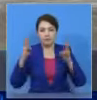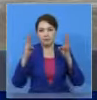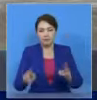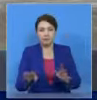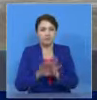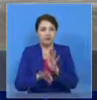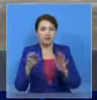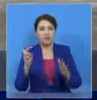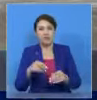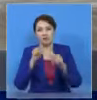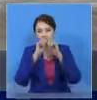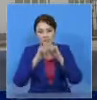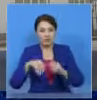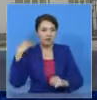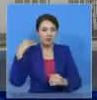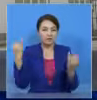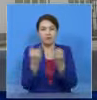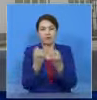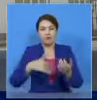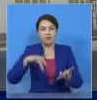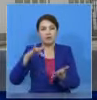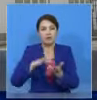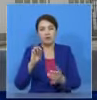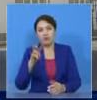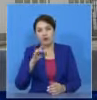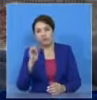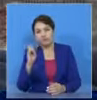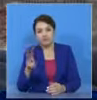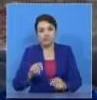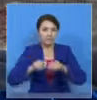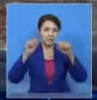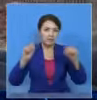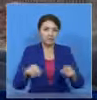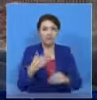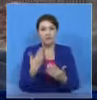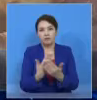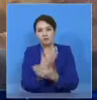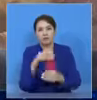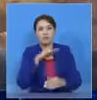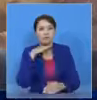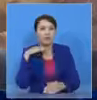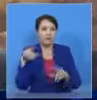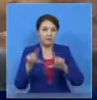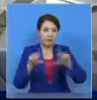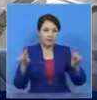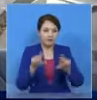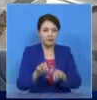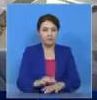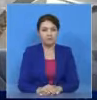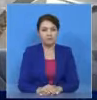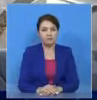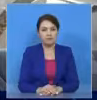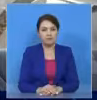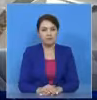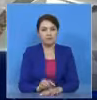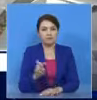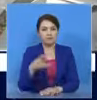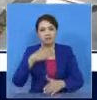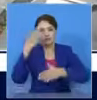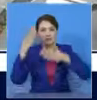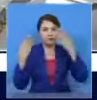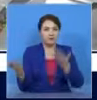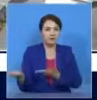очередной подарок актюбинцев а гостям города то рамазан открытие уютного и современного мясного павильона тормозом рад всех